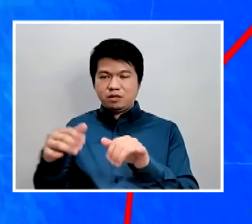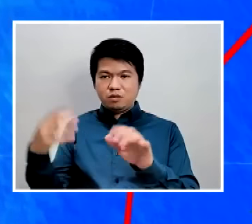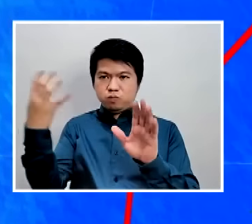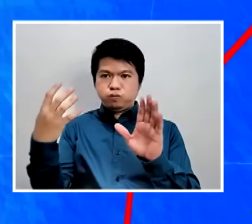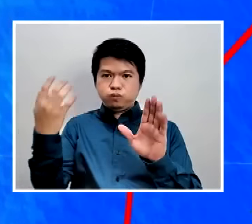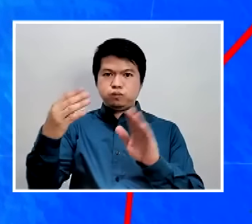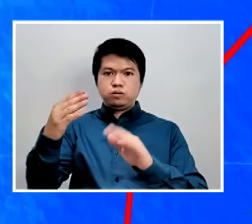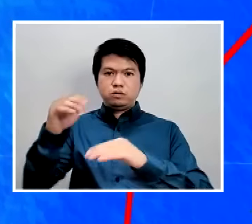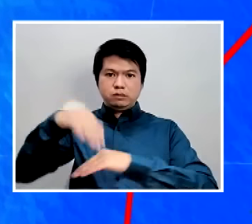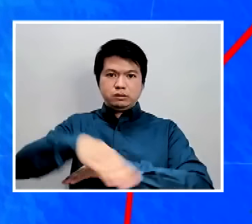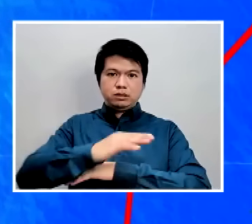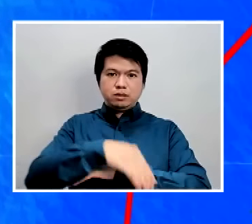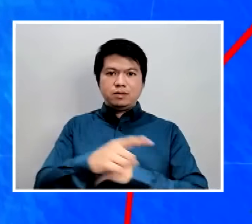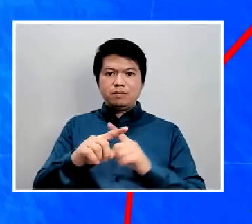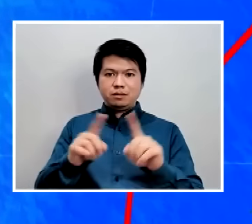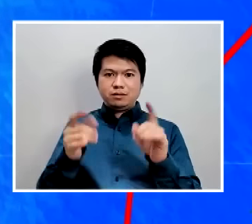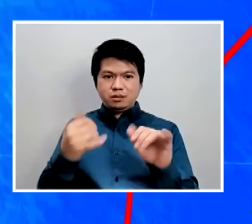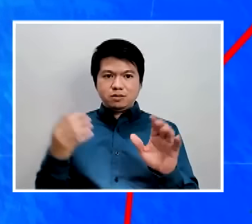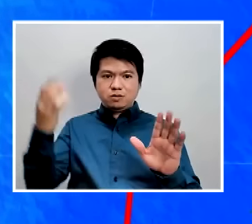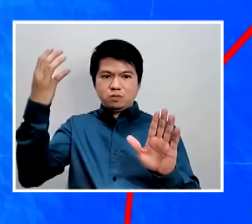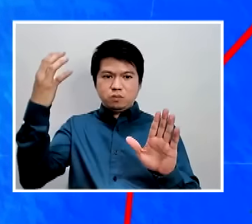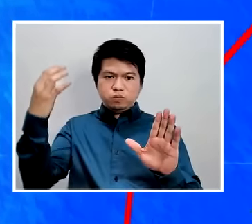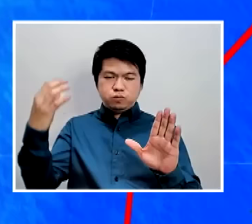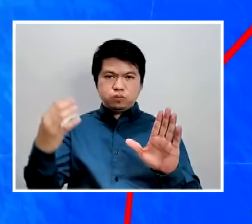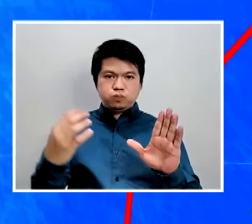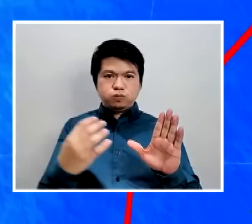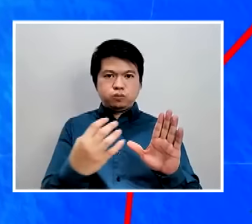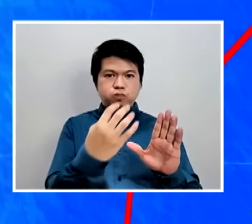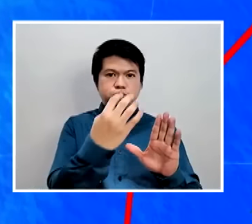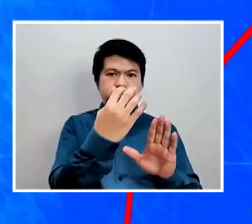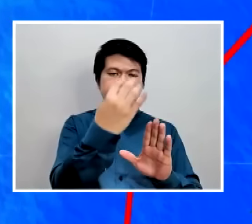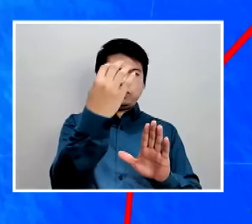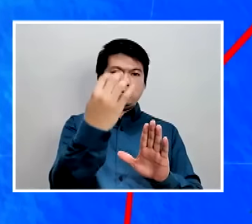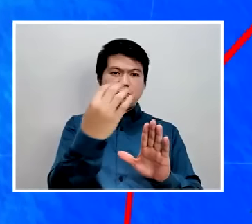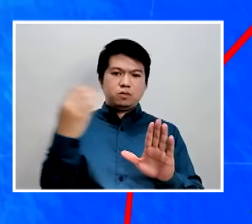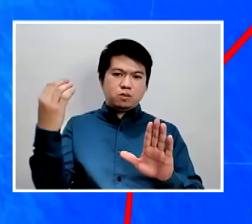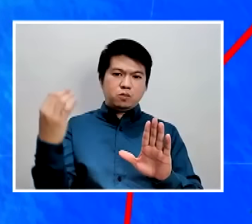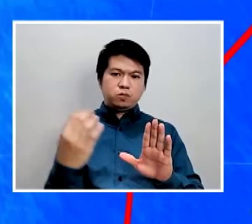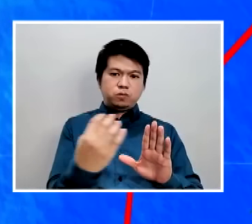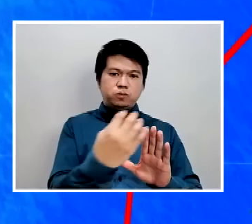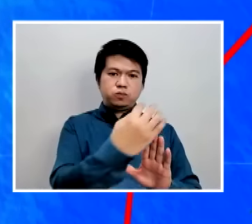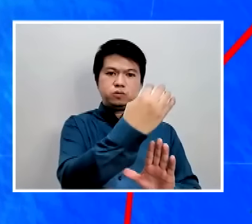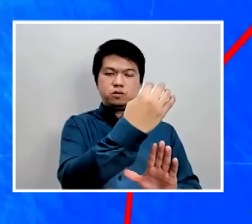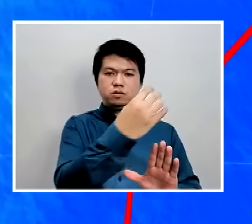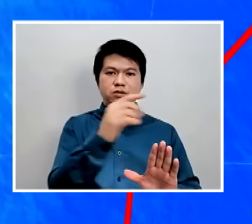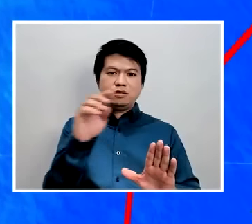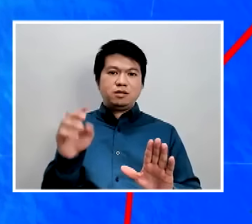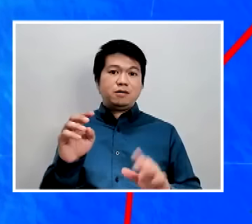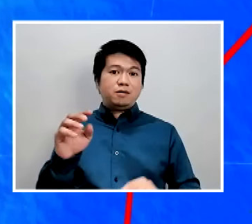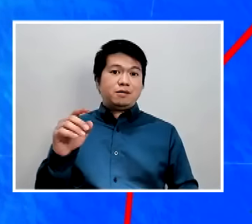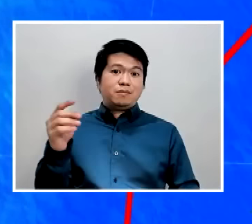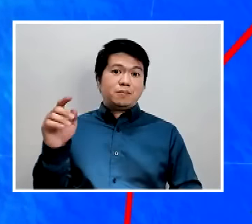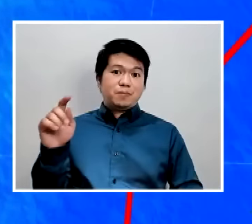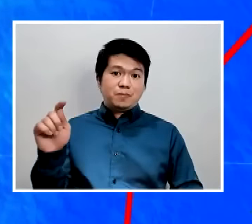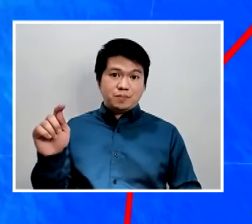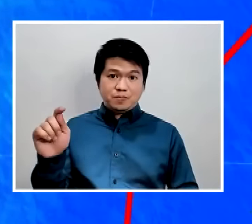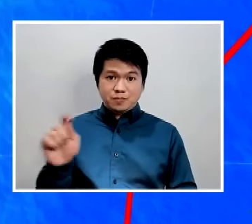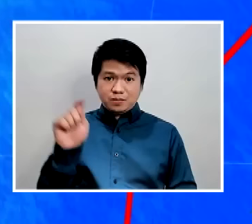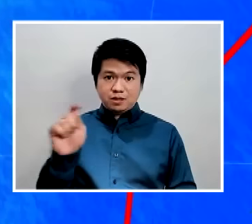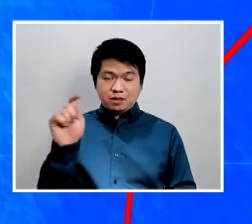magiging pagkilos nito sa silangan ng extreme northern Luzon hanggang makalabas ito ng bansa sa araw ng Miyerkules. Sa Linggo at